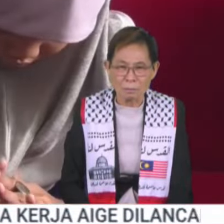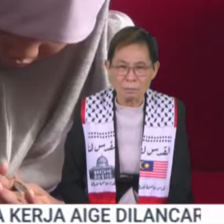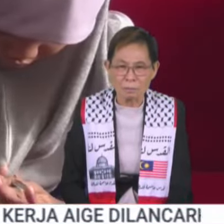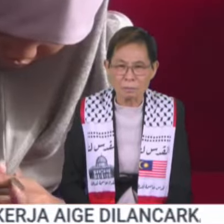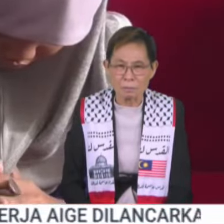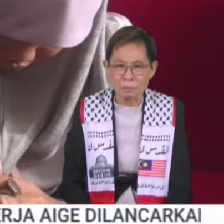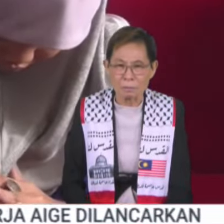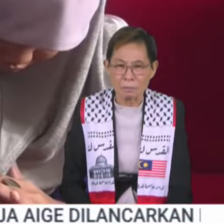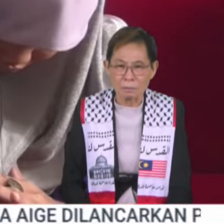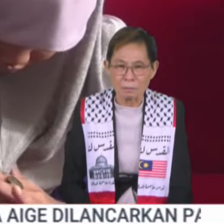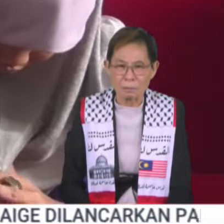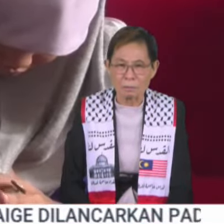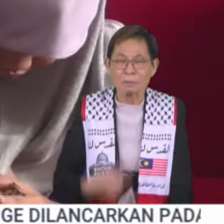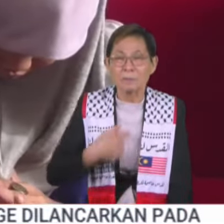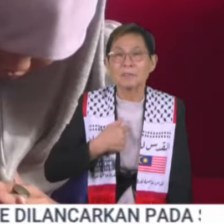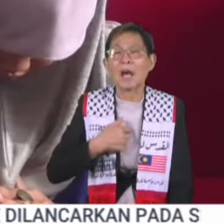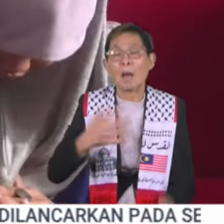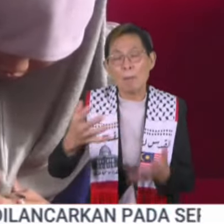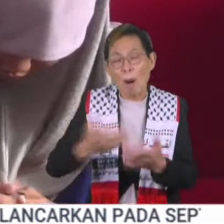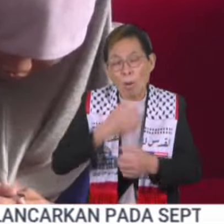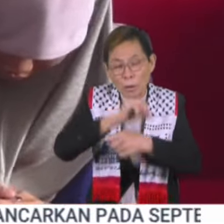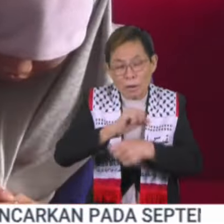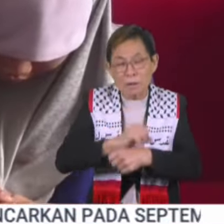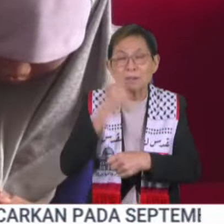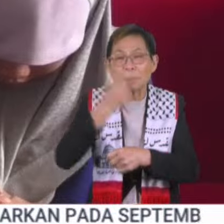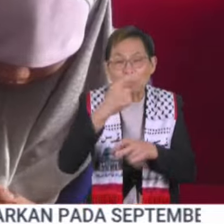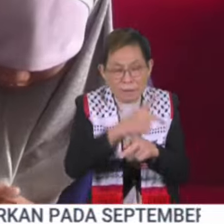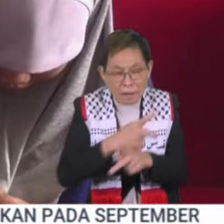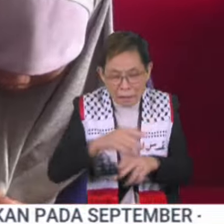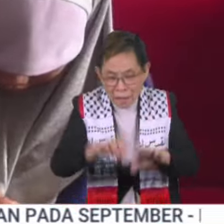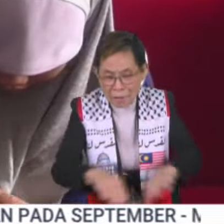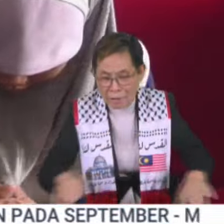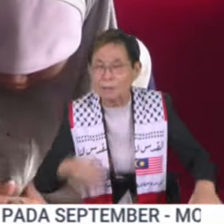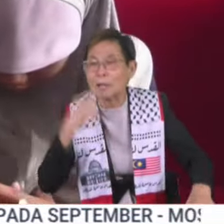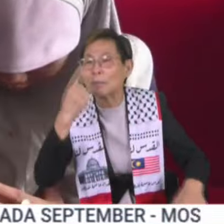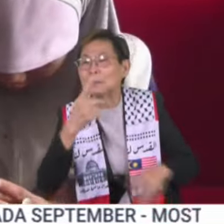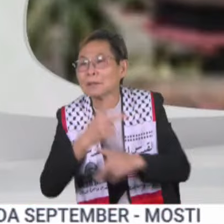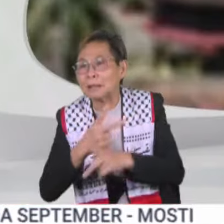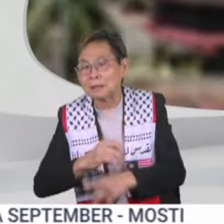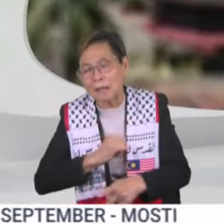Kakak pun nak kijur. Siapa nak jaga adik ke?